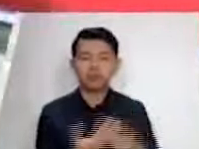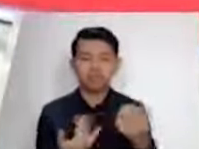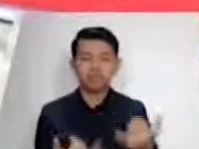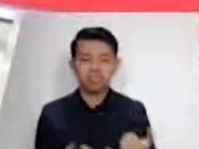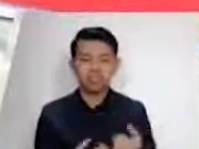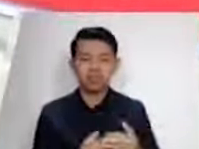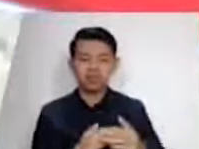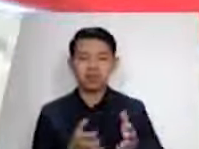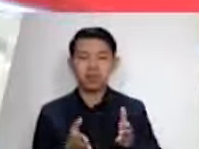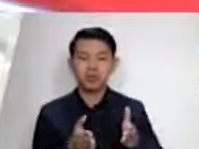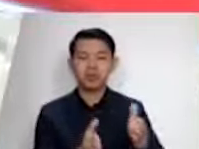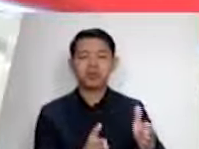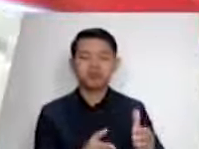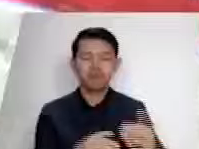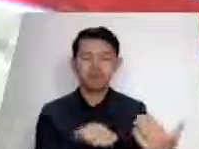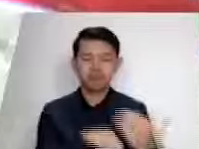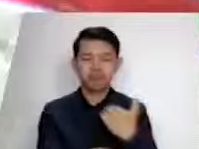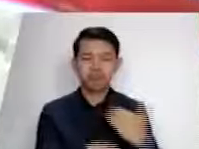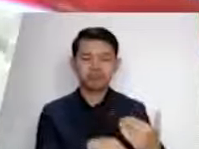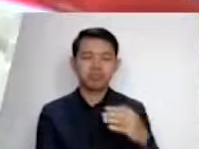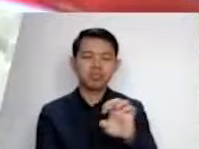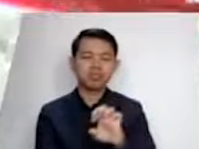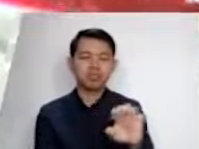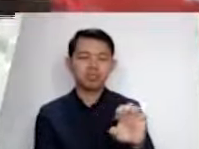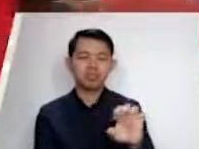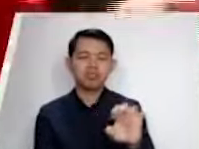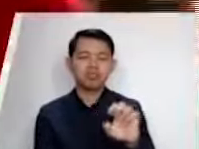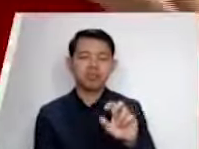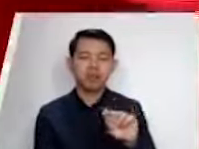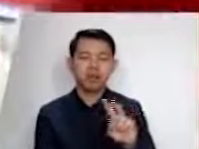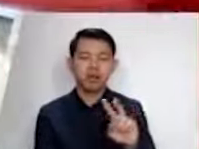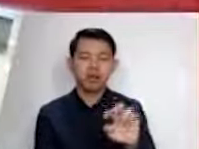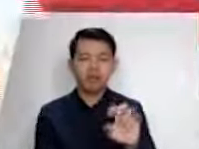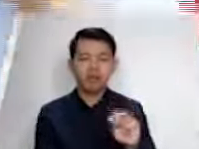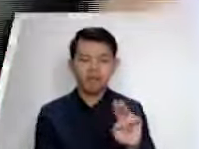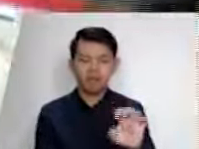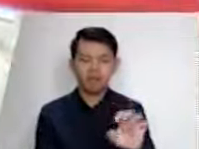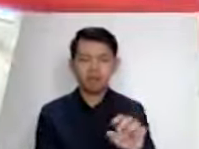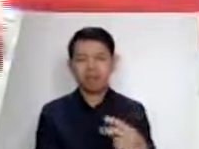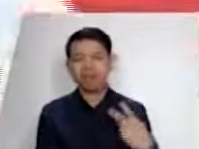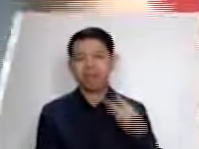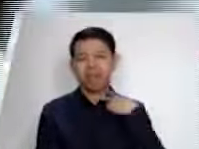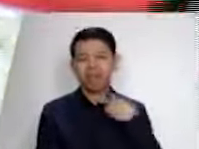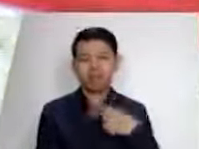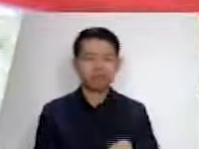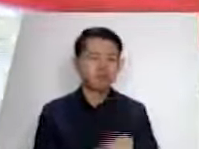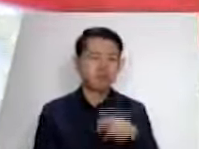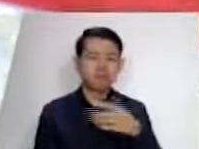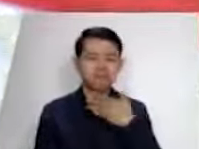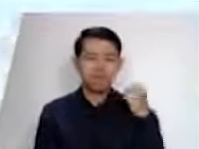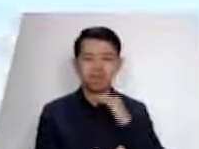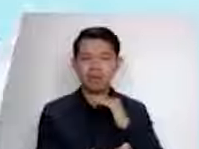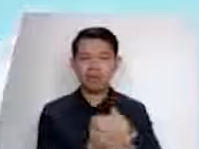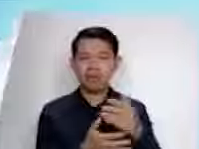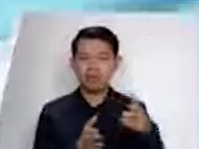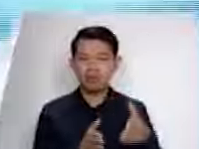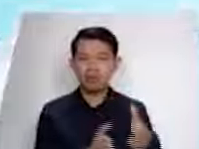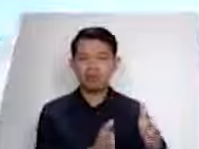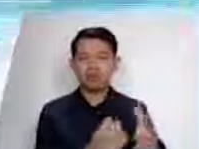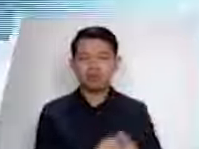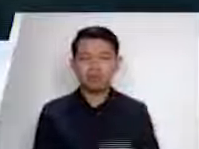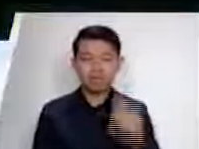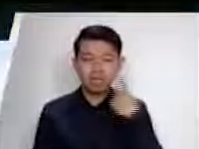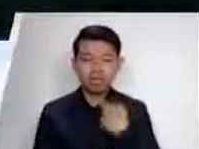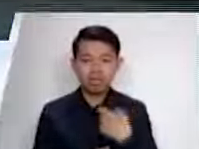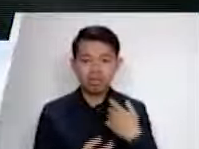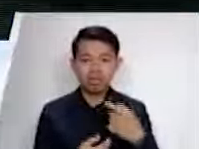lane nitong East Avenue. Kaya kung mabiyahe kayo dito, ay iwasin nyo na muna itong kali na ito. Kanina ay nagkaroon ng konting gulo dito sa